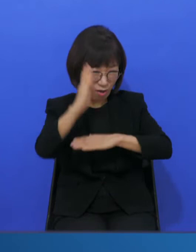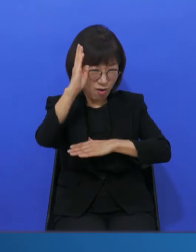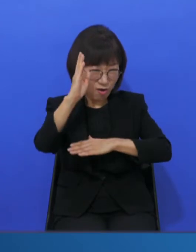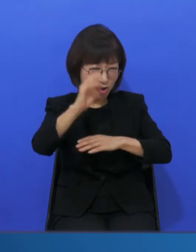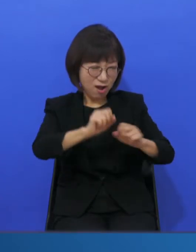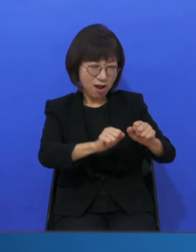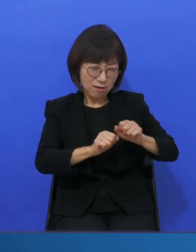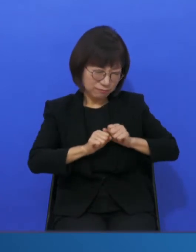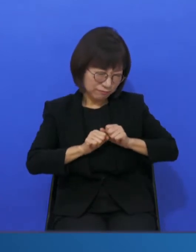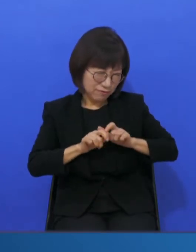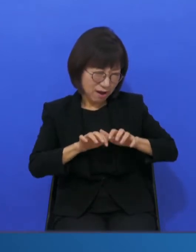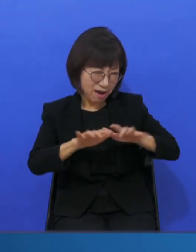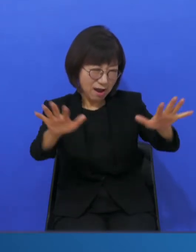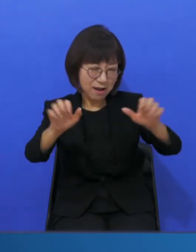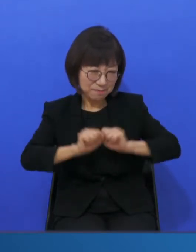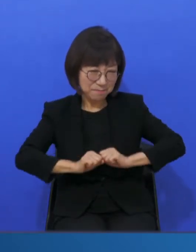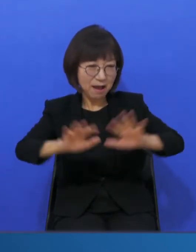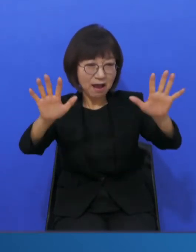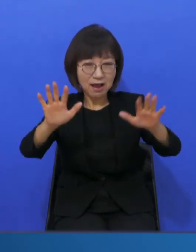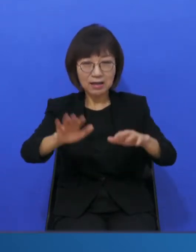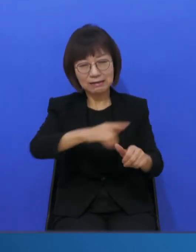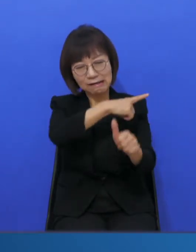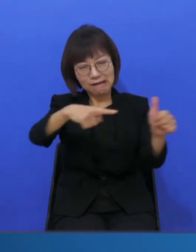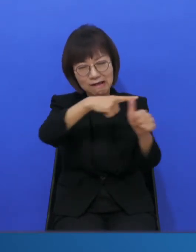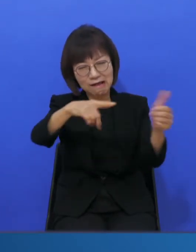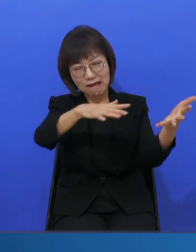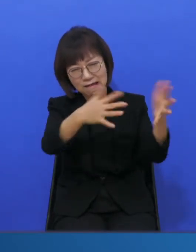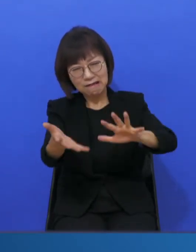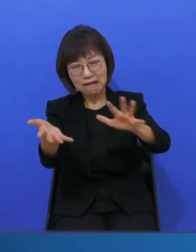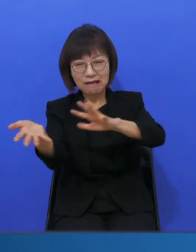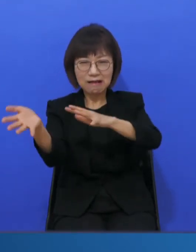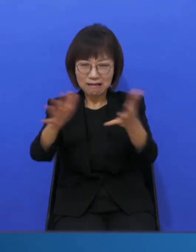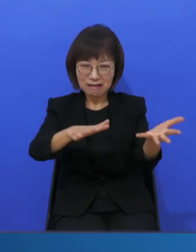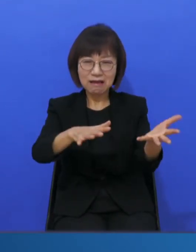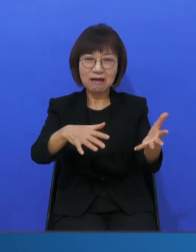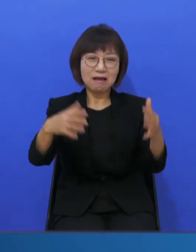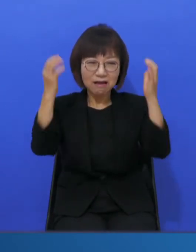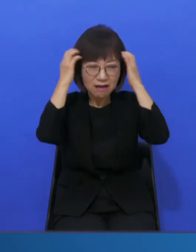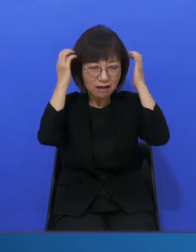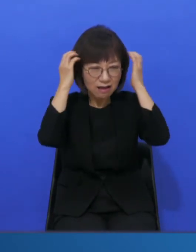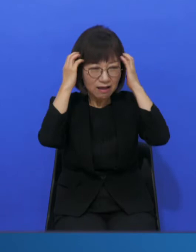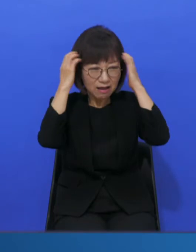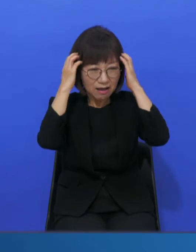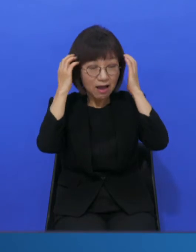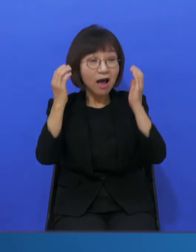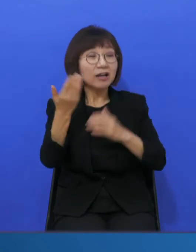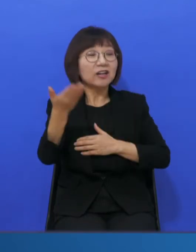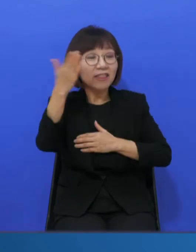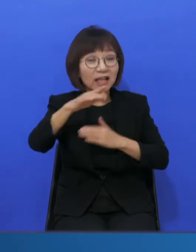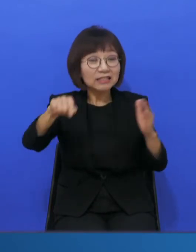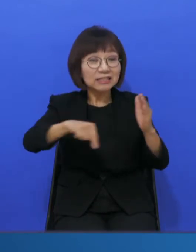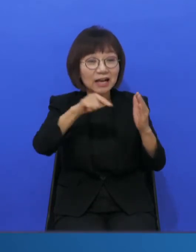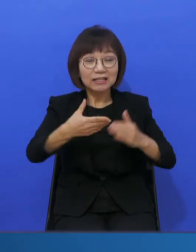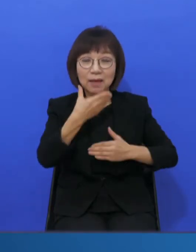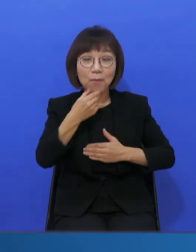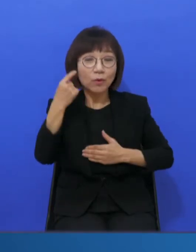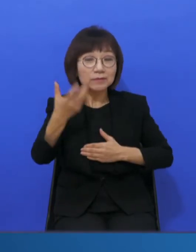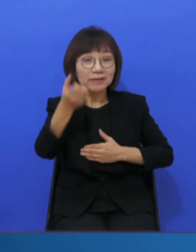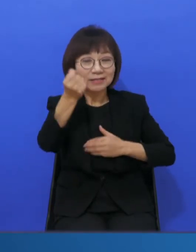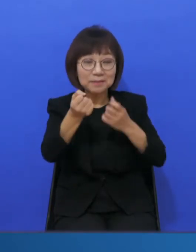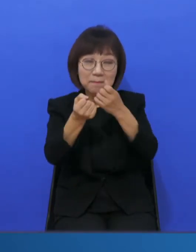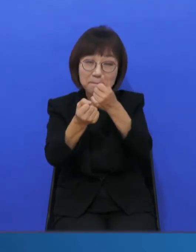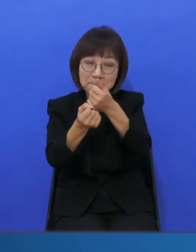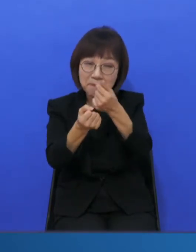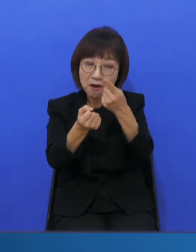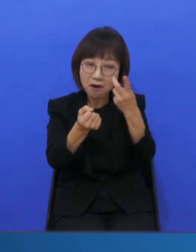They were completely demolished. 그 중에 복음 가진 소수가 세계를 살립니다. And yet, amongst them, the minority will save the world through